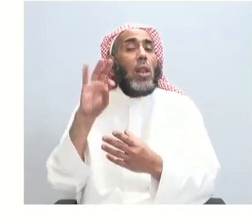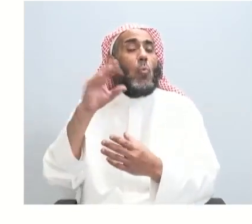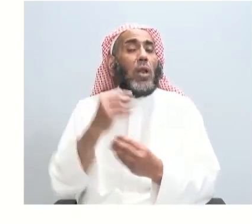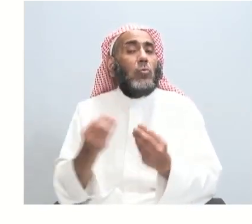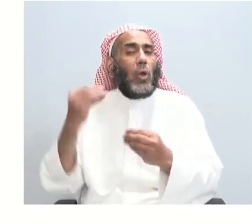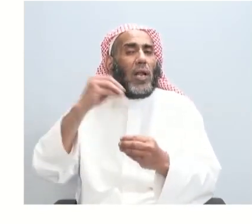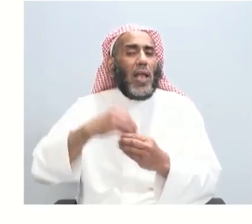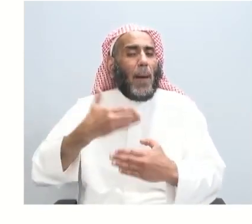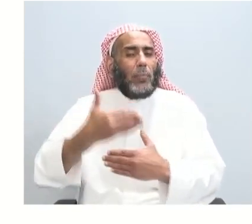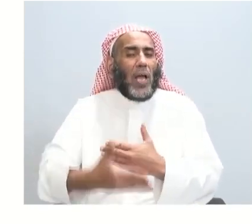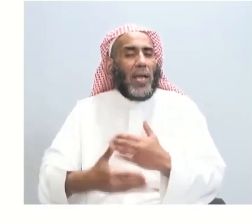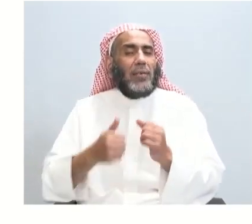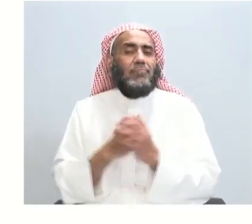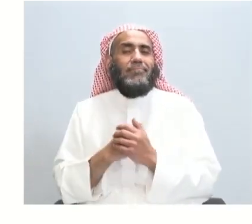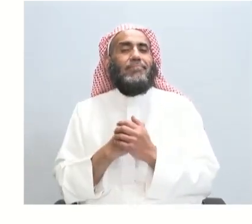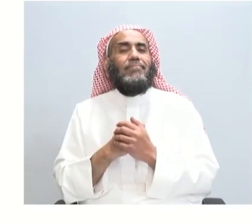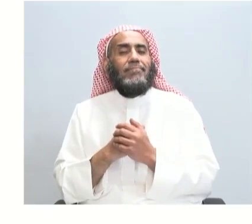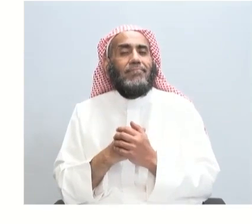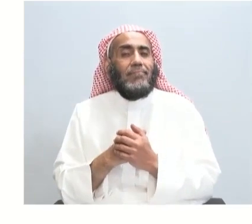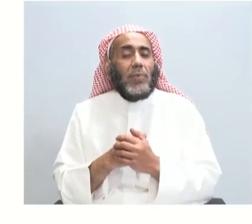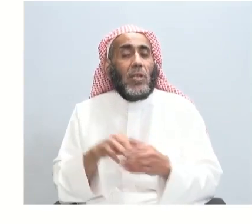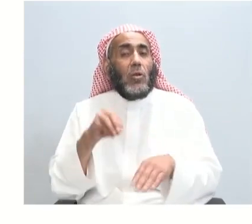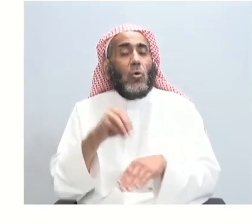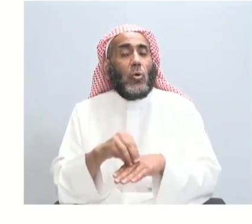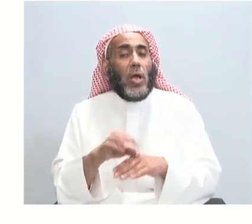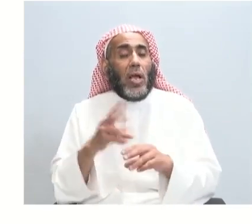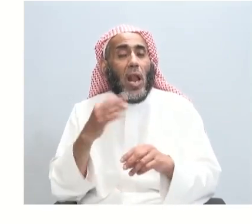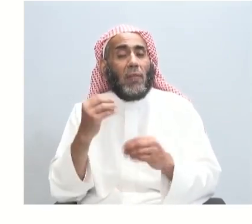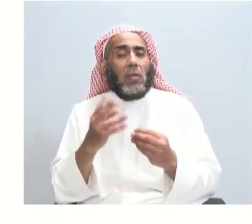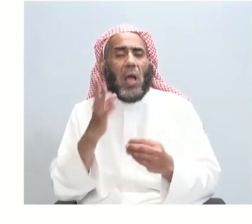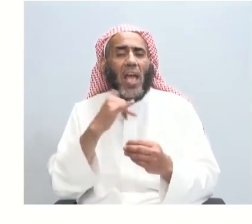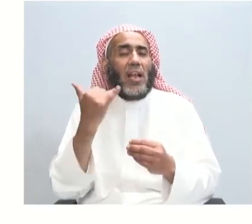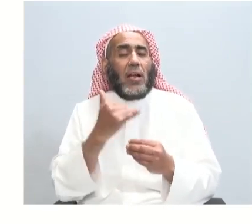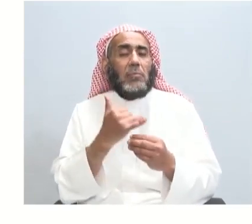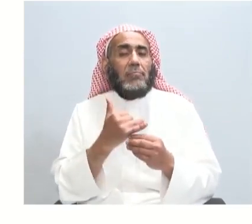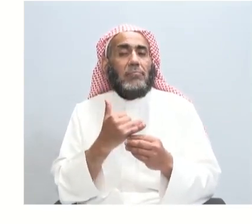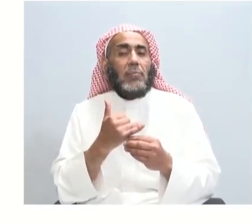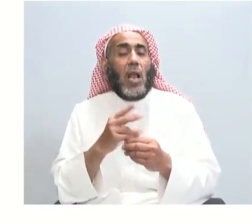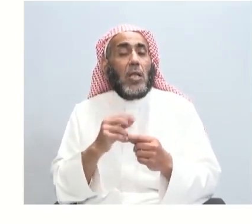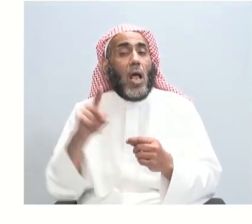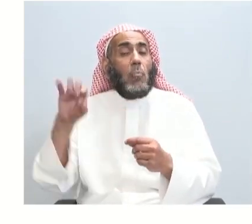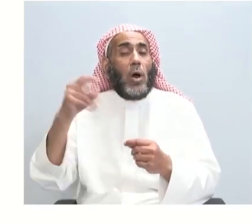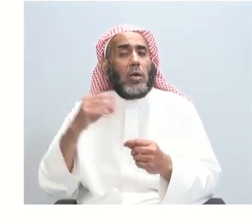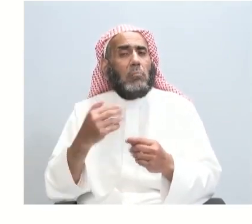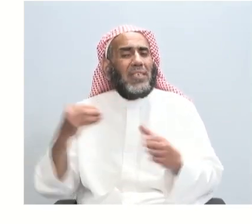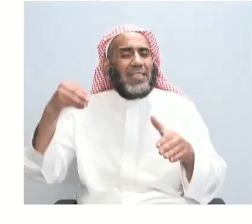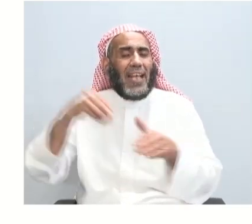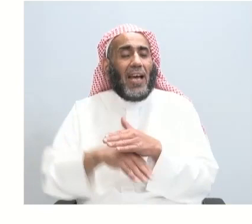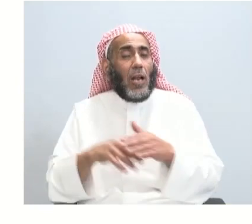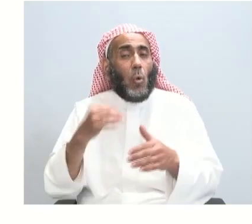والمولد نقل إليها متأخرا، إذن هنا كلا اللفظين غير عربي، لكن معرب دخل